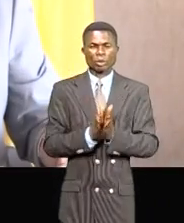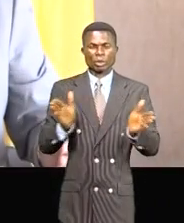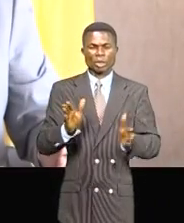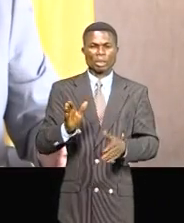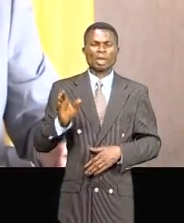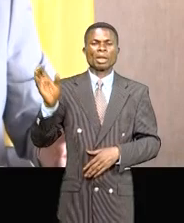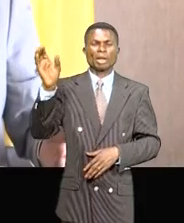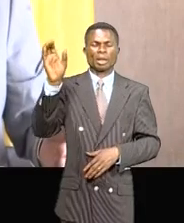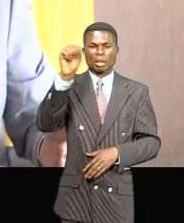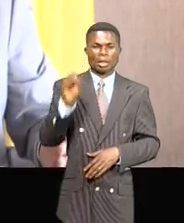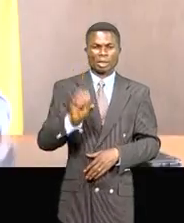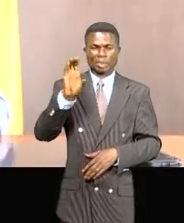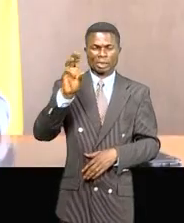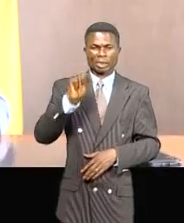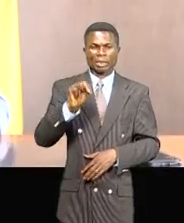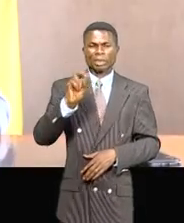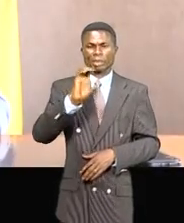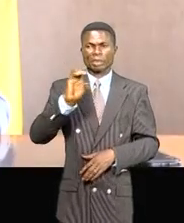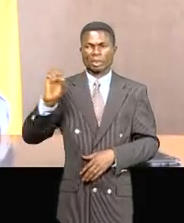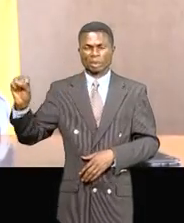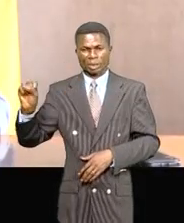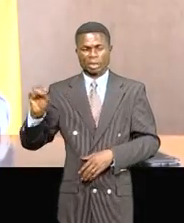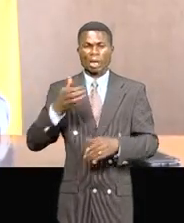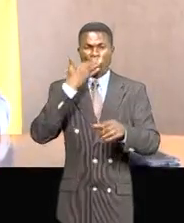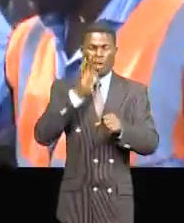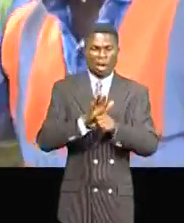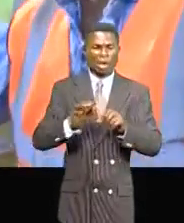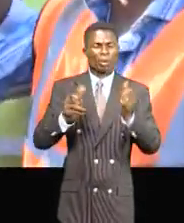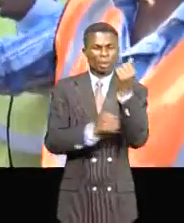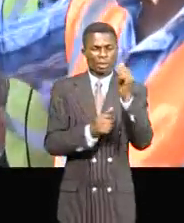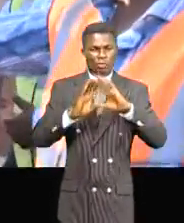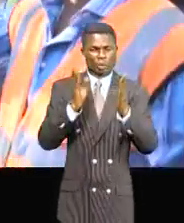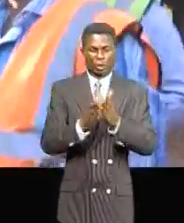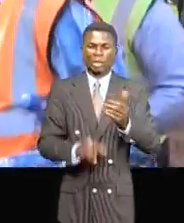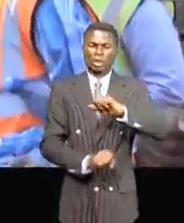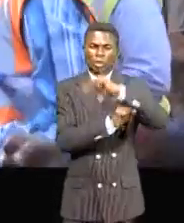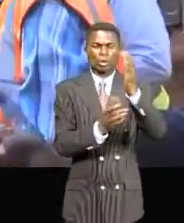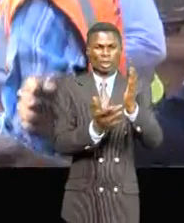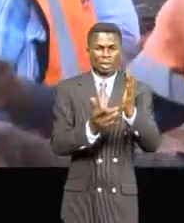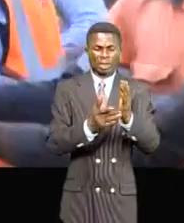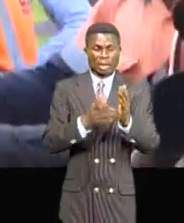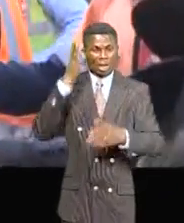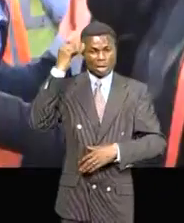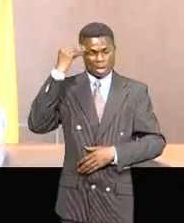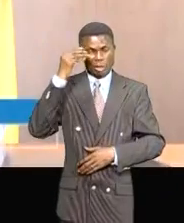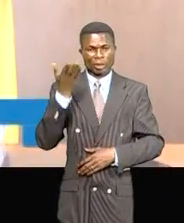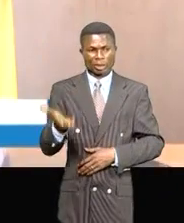SNCC a encensé la direction générale de TIFM et ses équipes pour l'appui technique et l'expertise. Nous